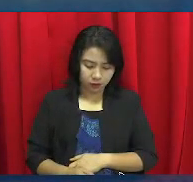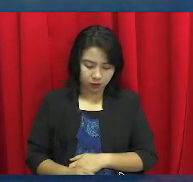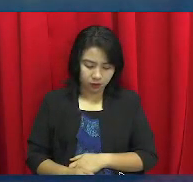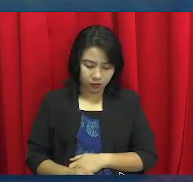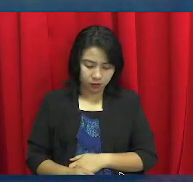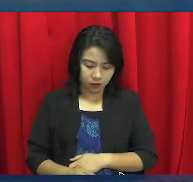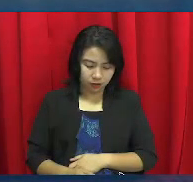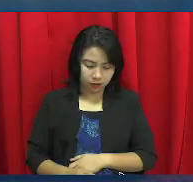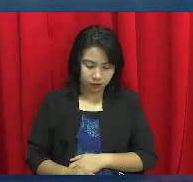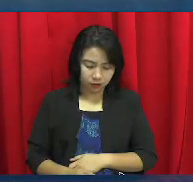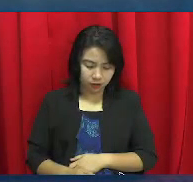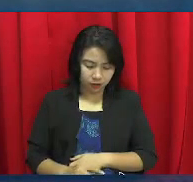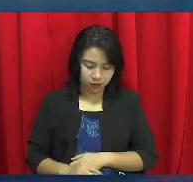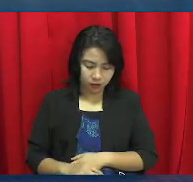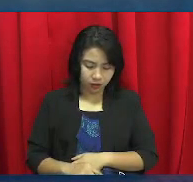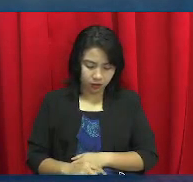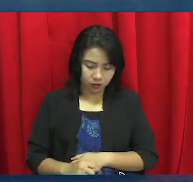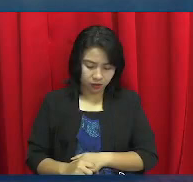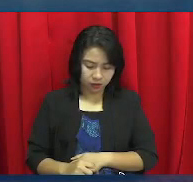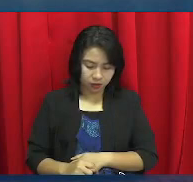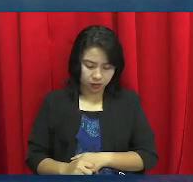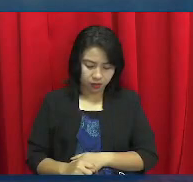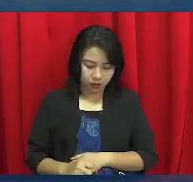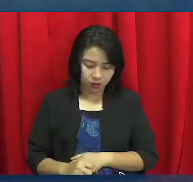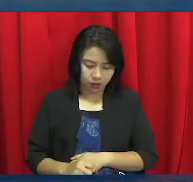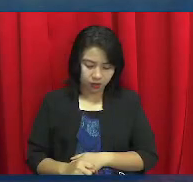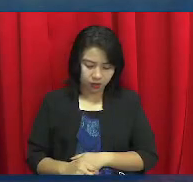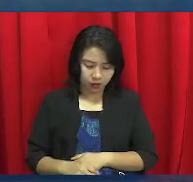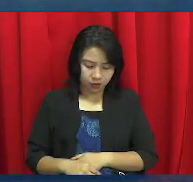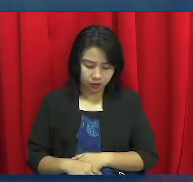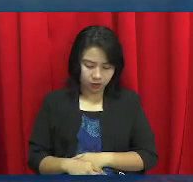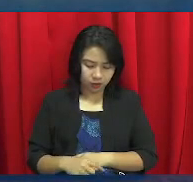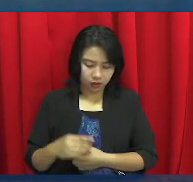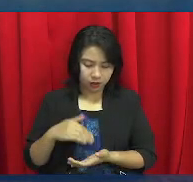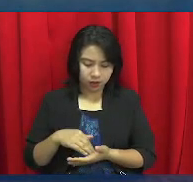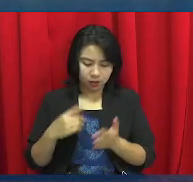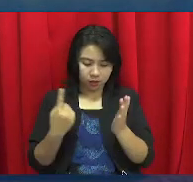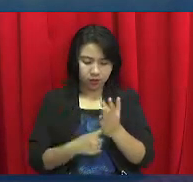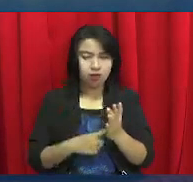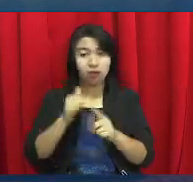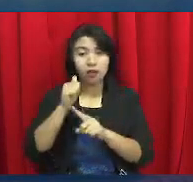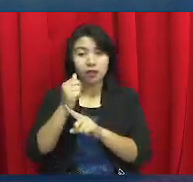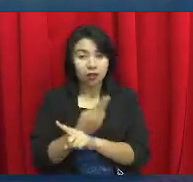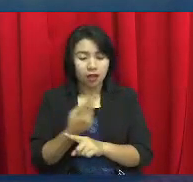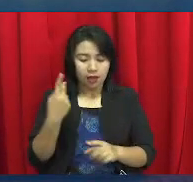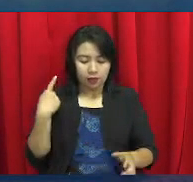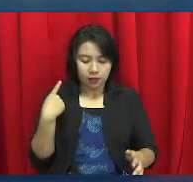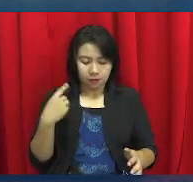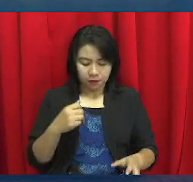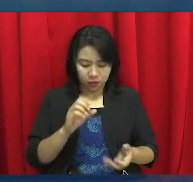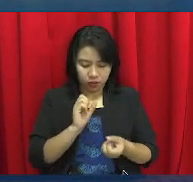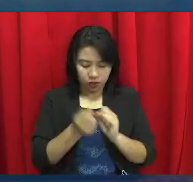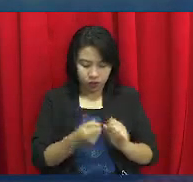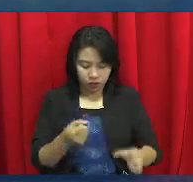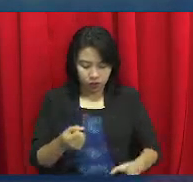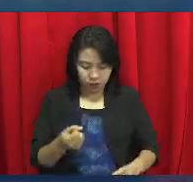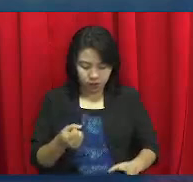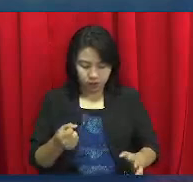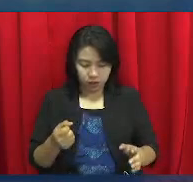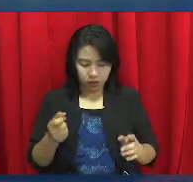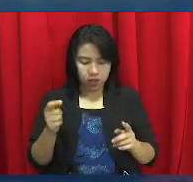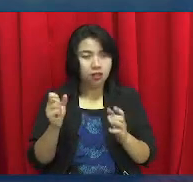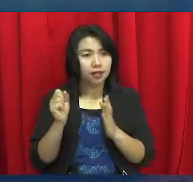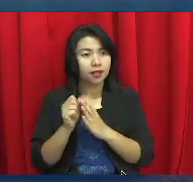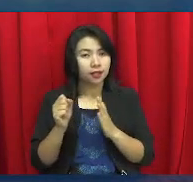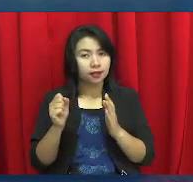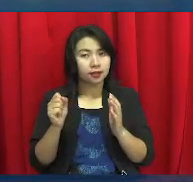episode. Antabayanan niyo po sa mga susunod po natin. This coming August, iba naman po ang magiging topic natin para lang po lahat yan sa ikalalago